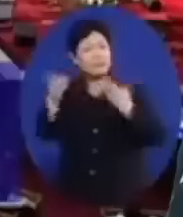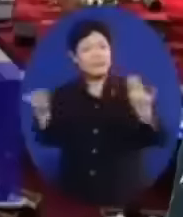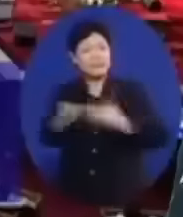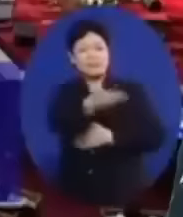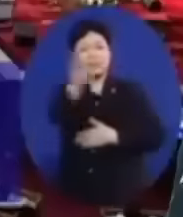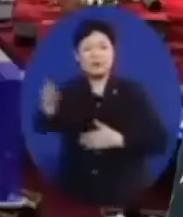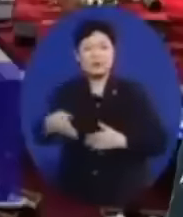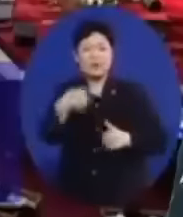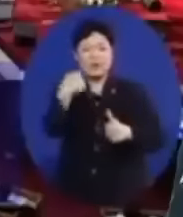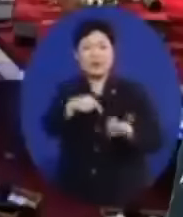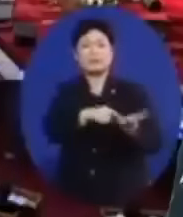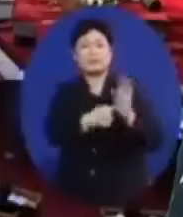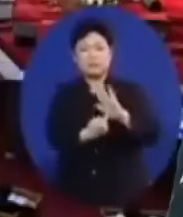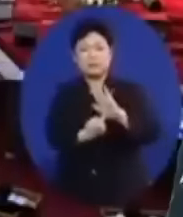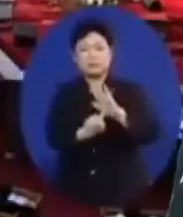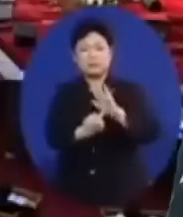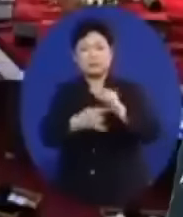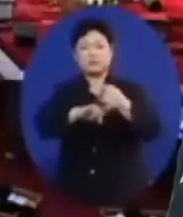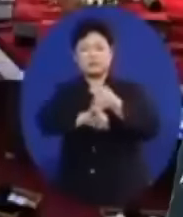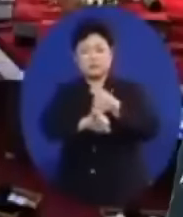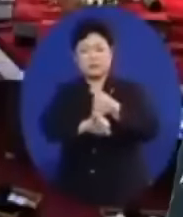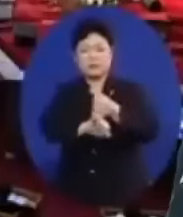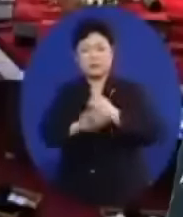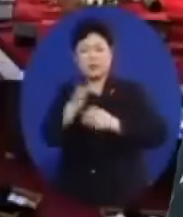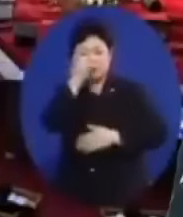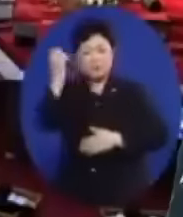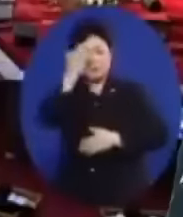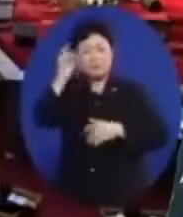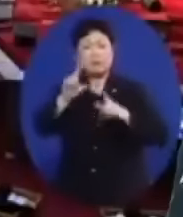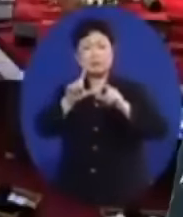알리시리라. 성령께서 전반적으로